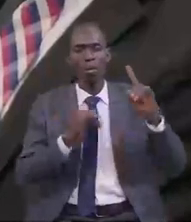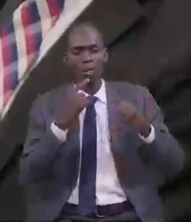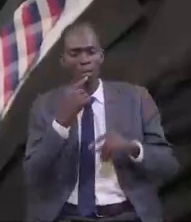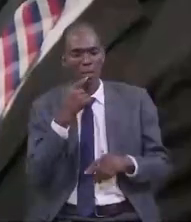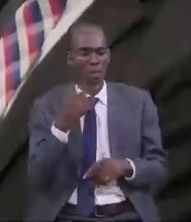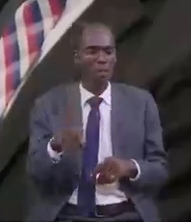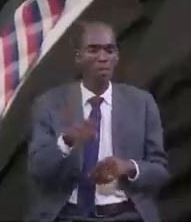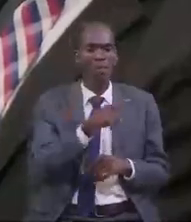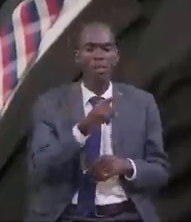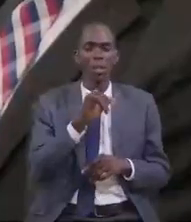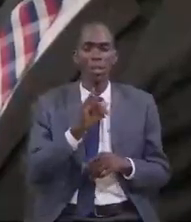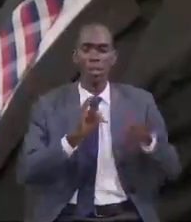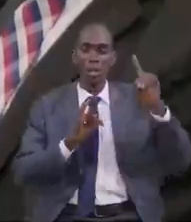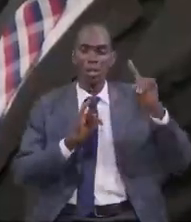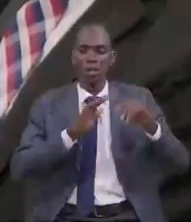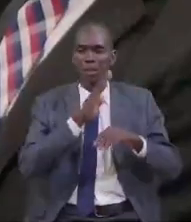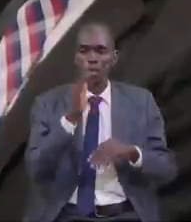je ne vous ai jamais connu.